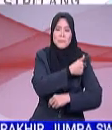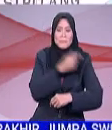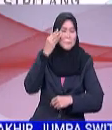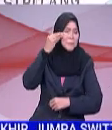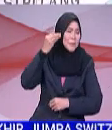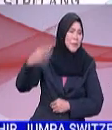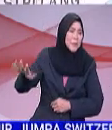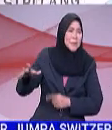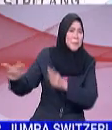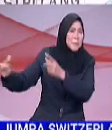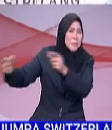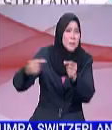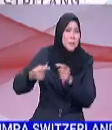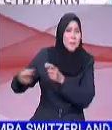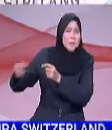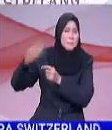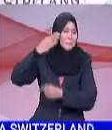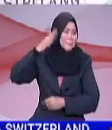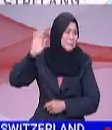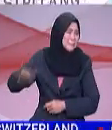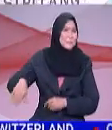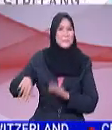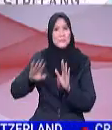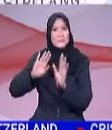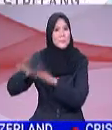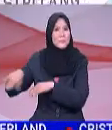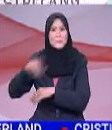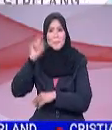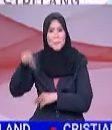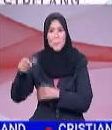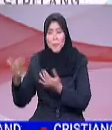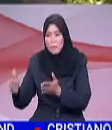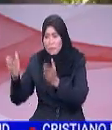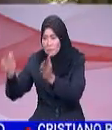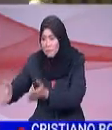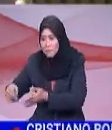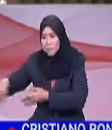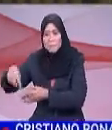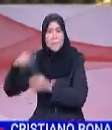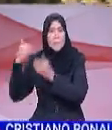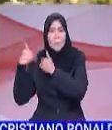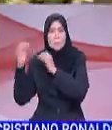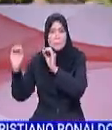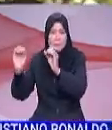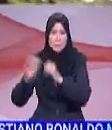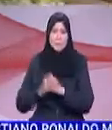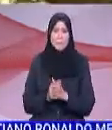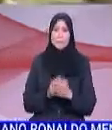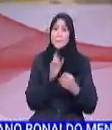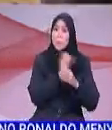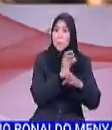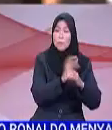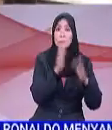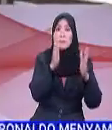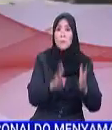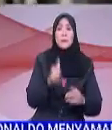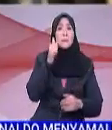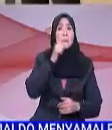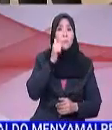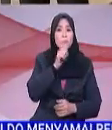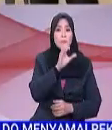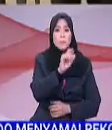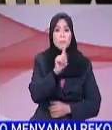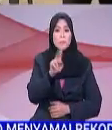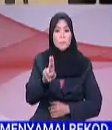yang telah diviralkan oleh individu-individu yang tidak bertanggung jawab. Sementara itu, kesungguhan seorang wanita kurang